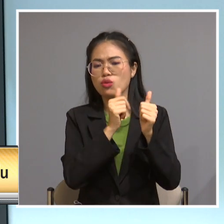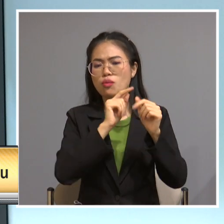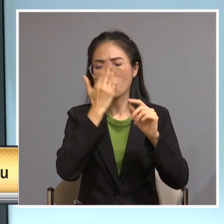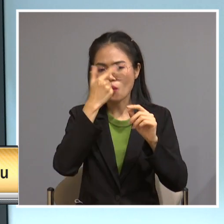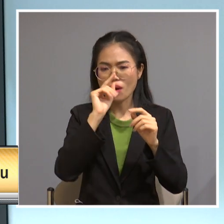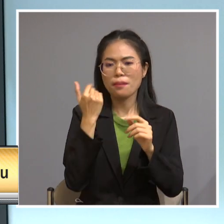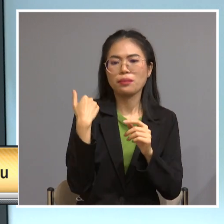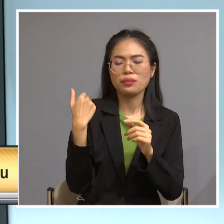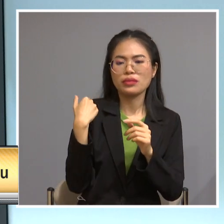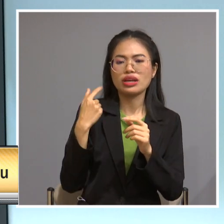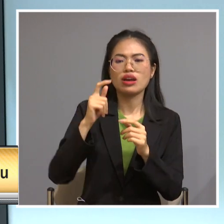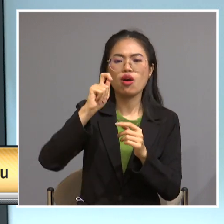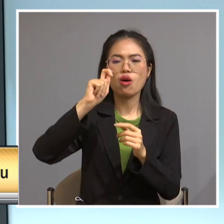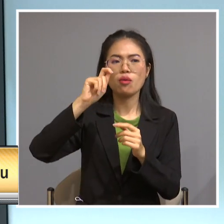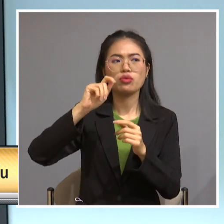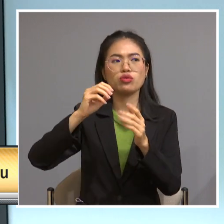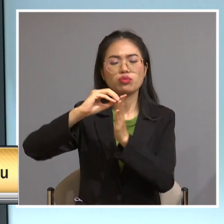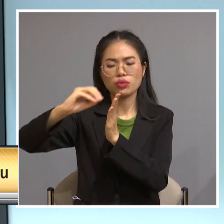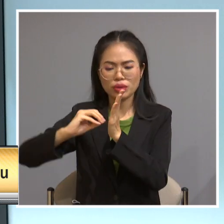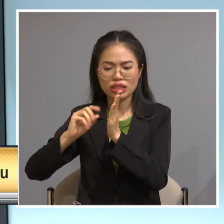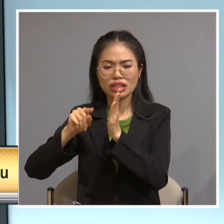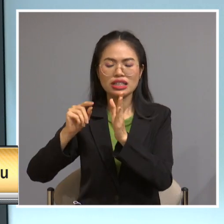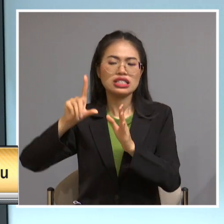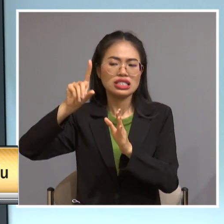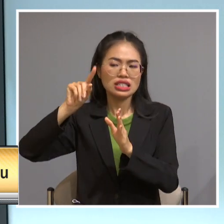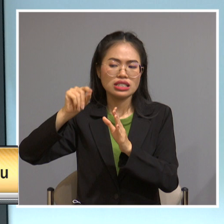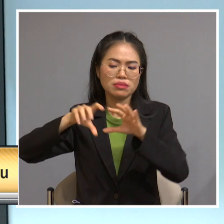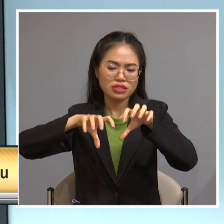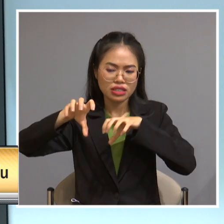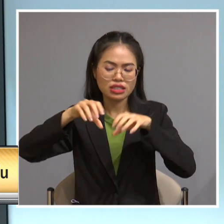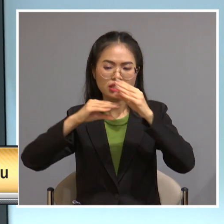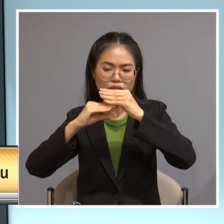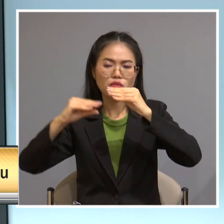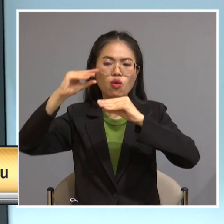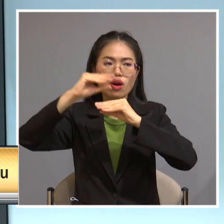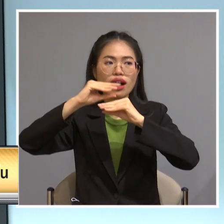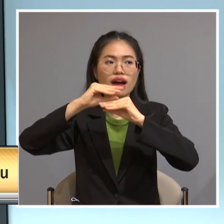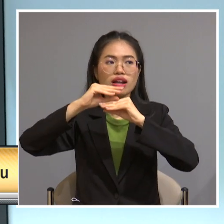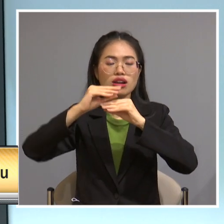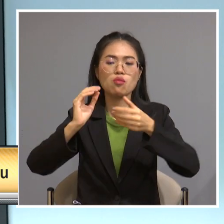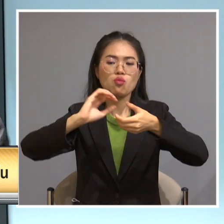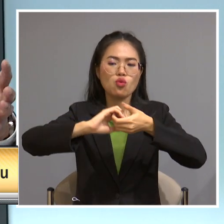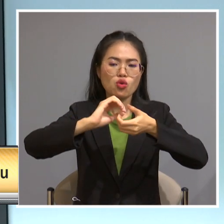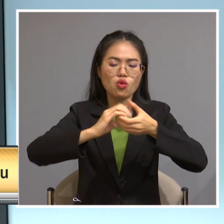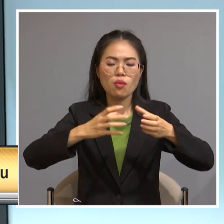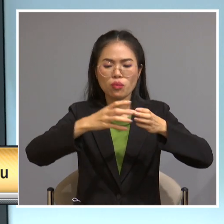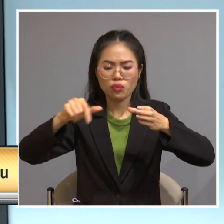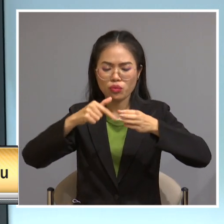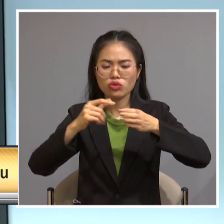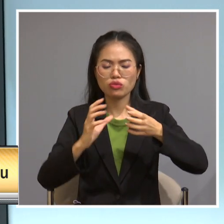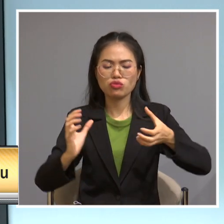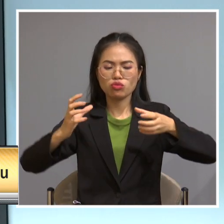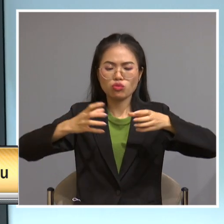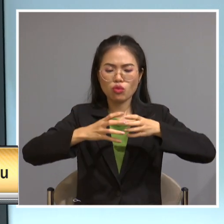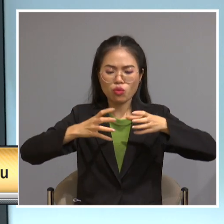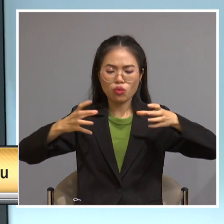มี y 1989 ประทอขนานี้ lake up into antiact survivorกลับมาเป็ 35 ประทอรวมกัได้ยิงลาย ประทอทำ